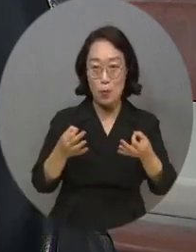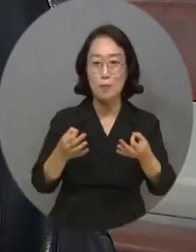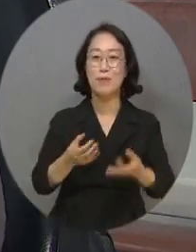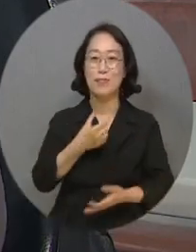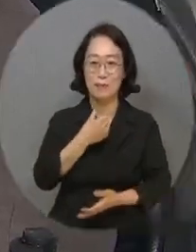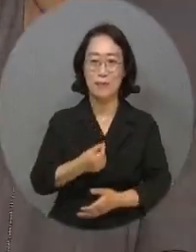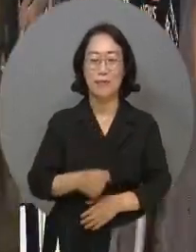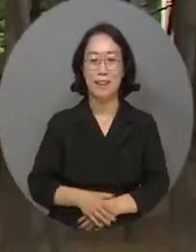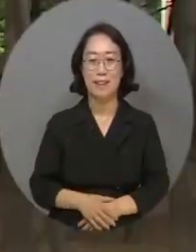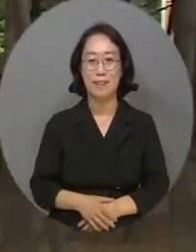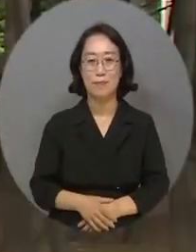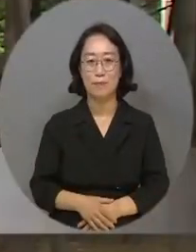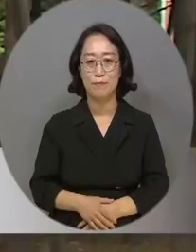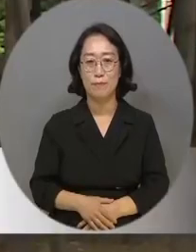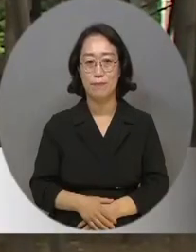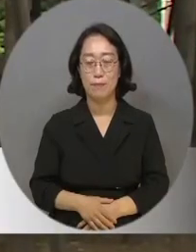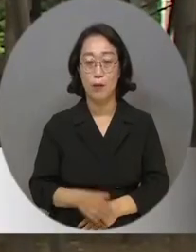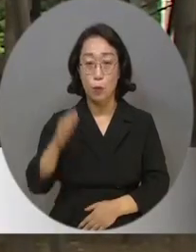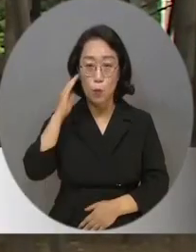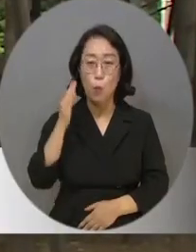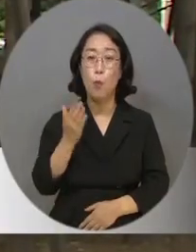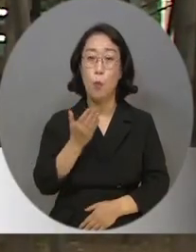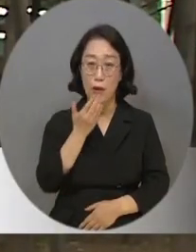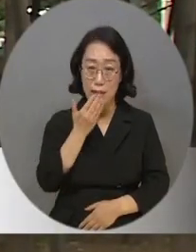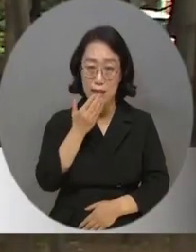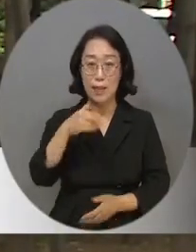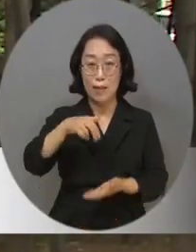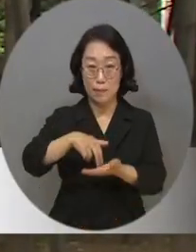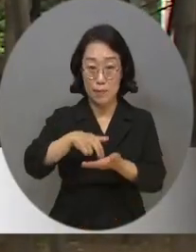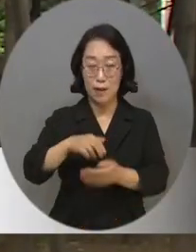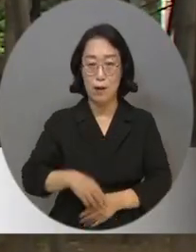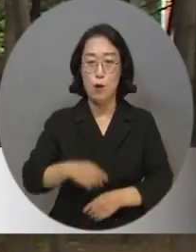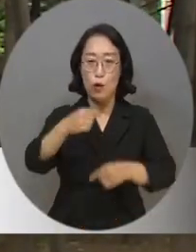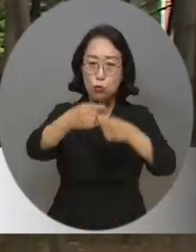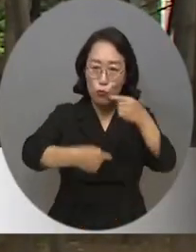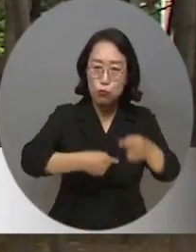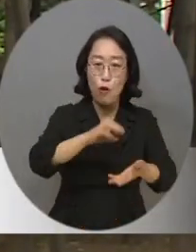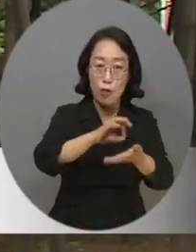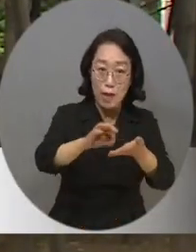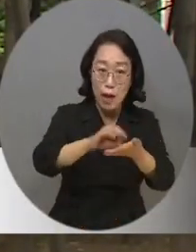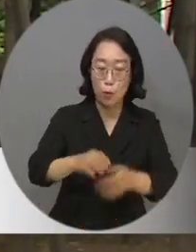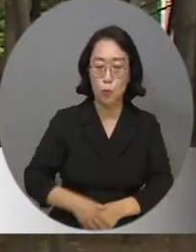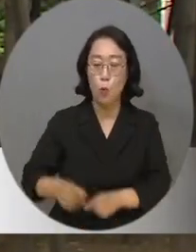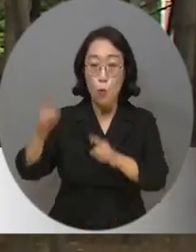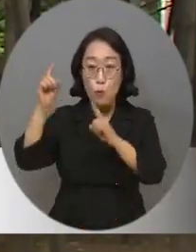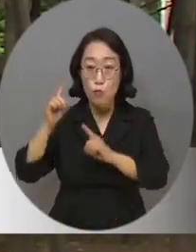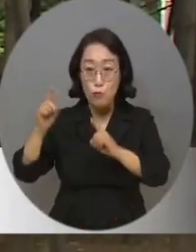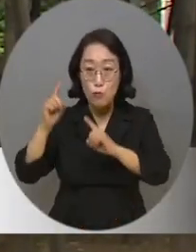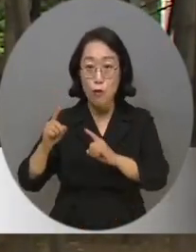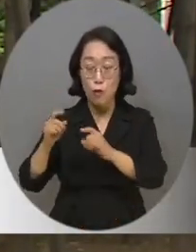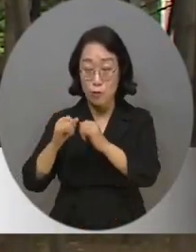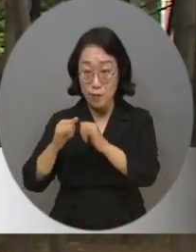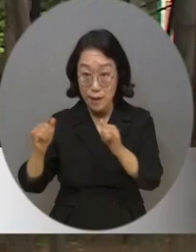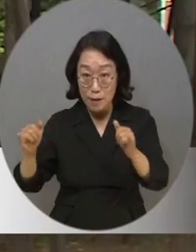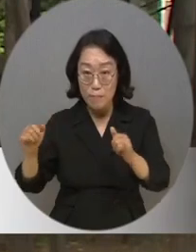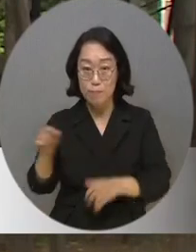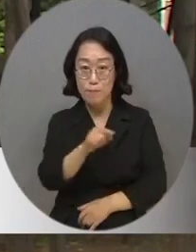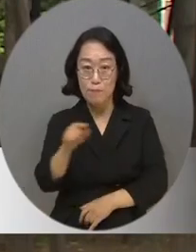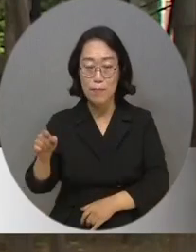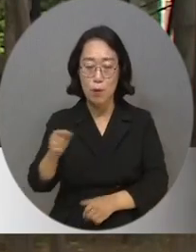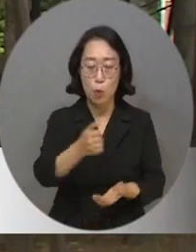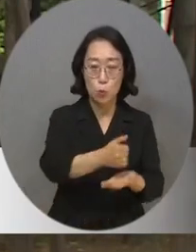싶습니다 청각 장애인으로서 이제 소울을 쓰는 사람들과 9월에 쓰는 사람들과